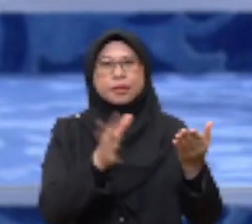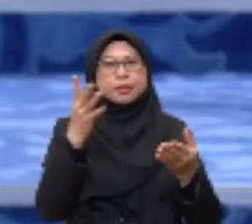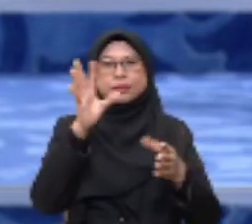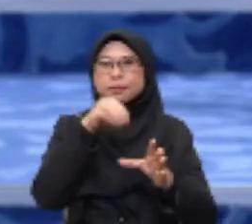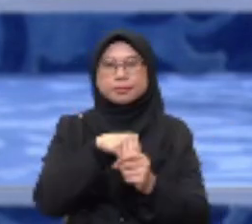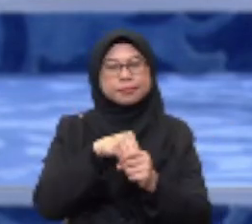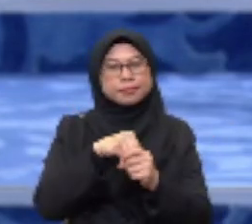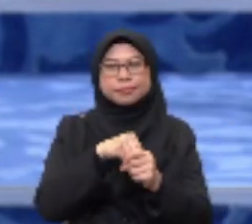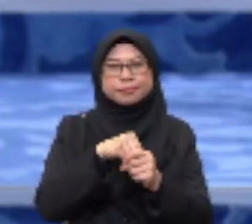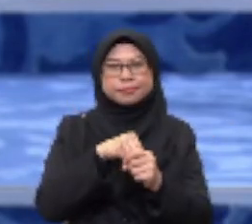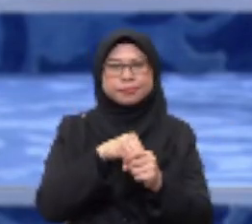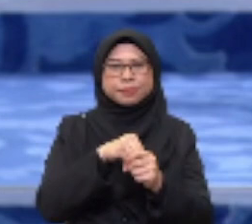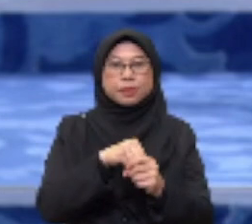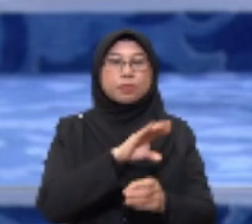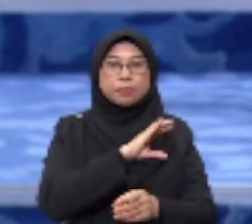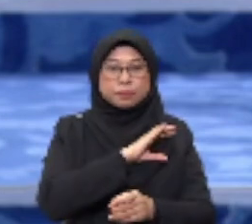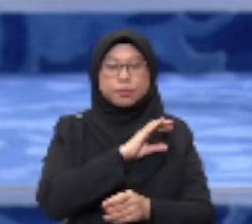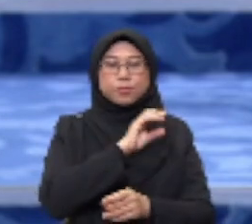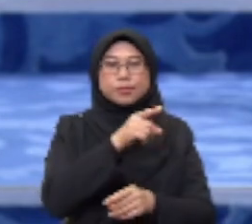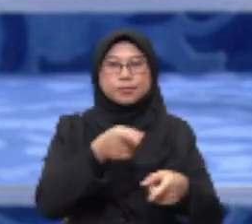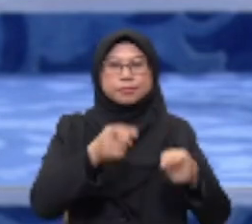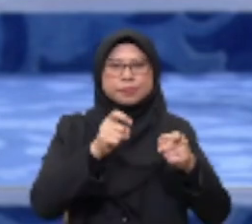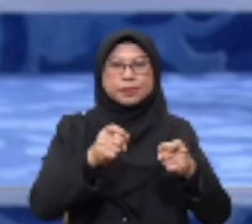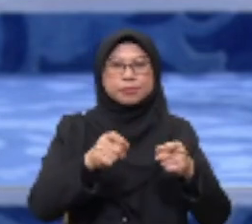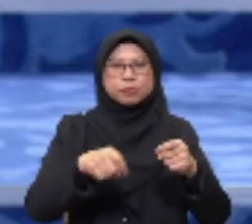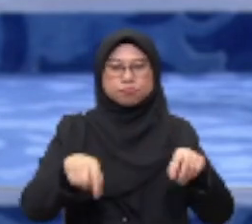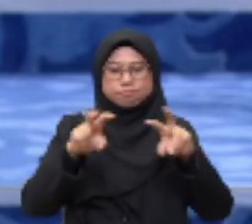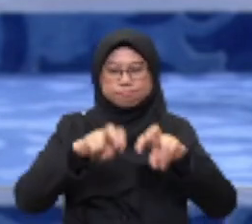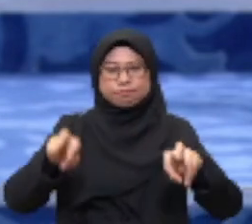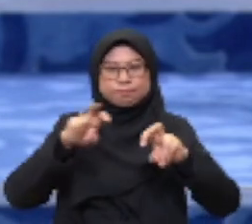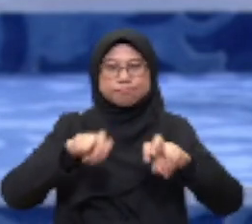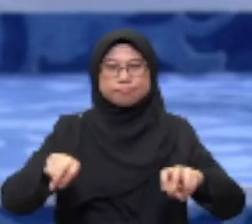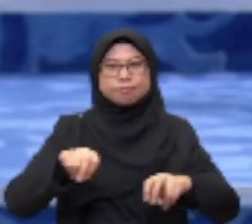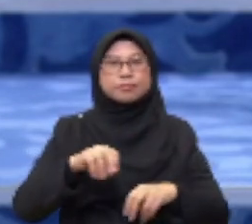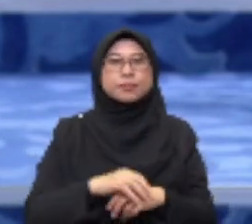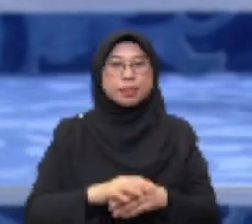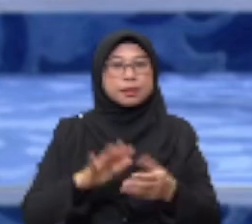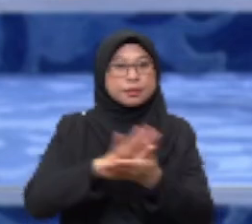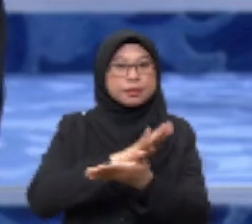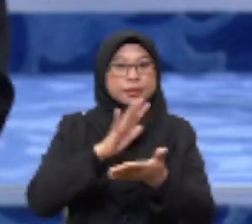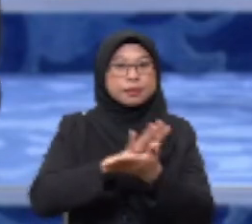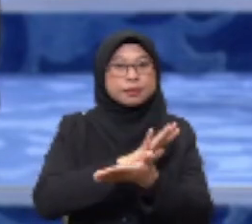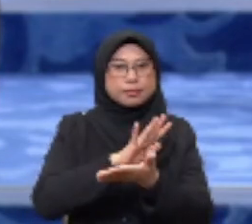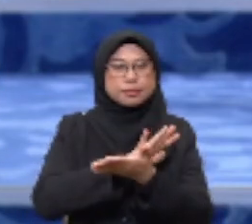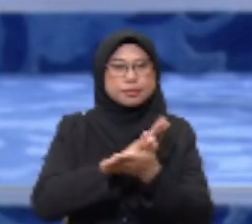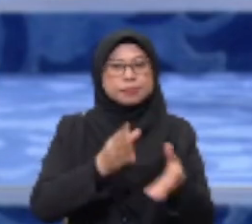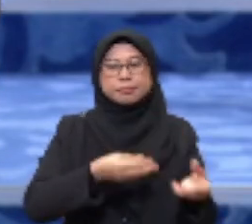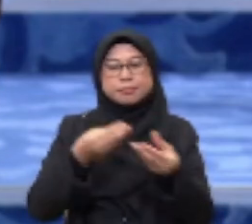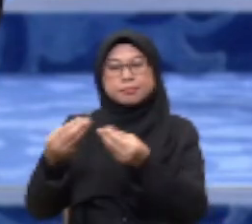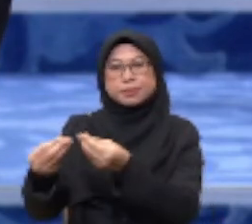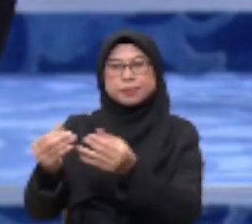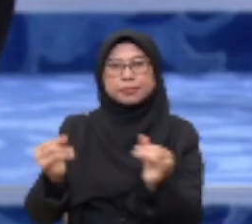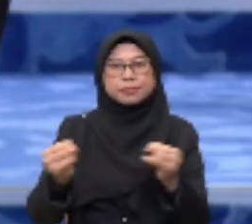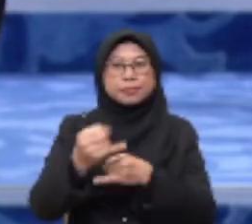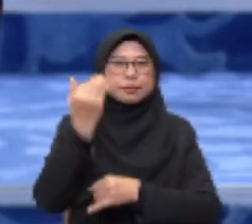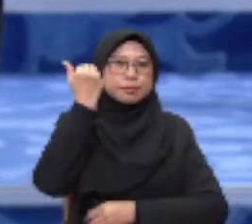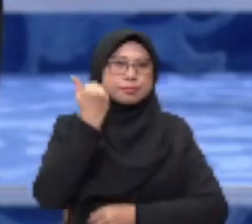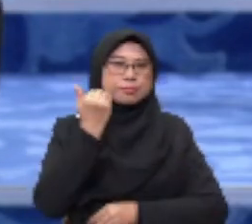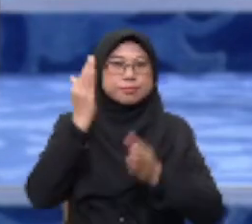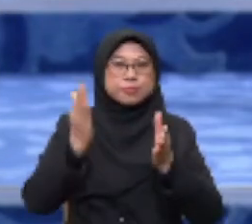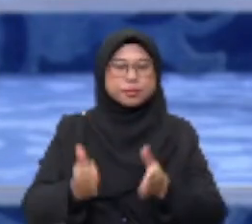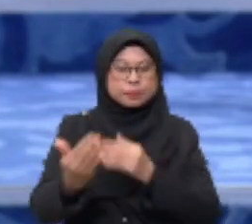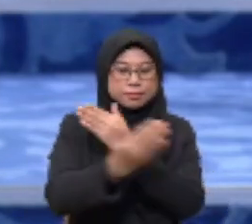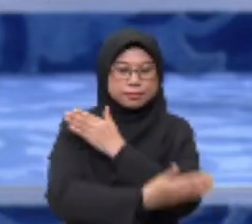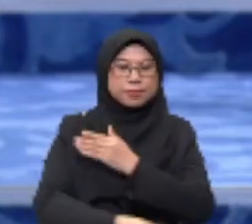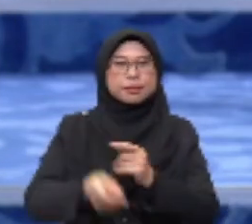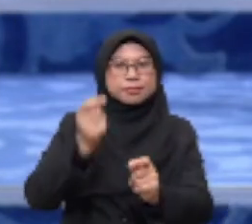tangan apa-apa untuk pihak polis menyegerakan siasatan. Kemudian kertas siasatan diserahkan pada Jabatan Peguam Negara, kemudian